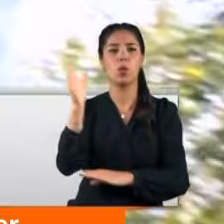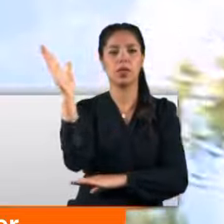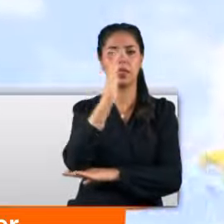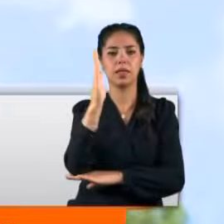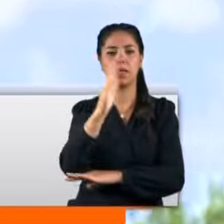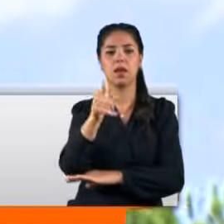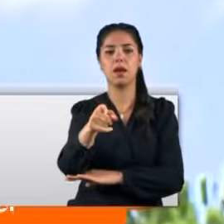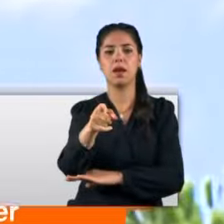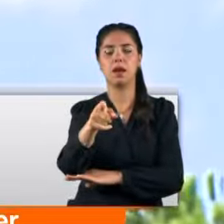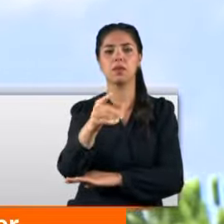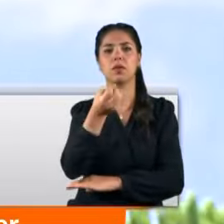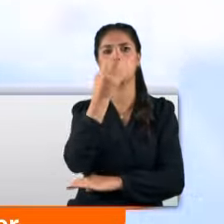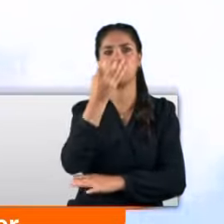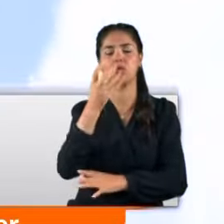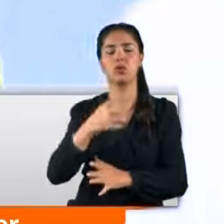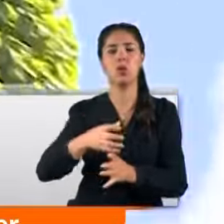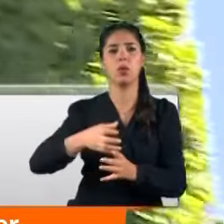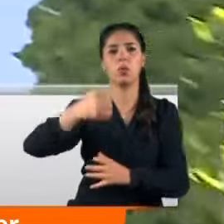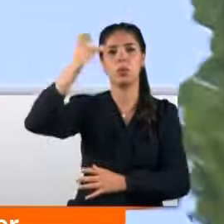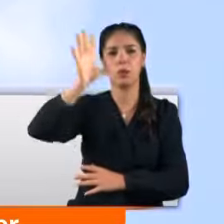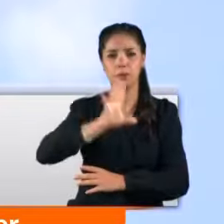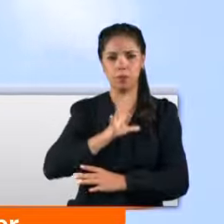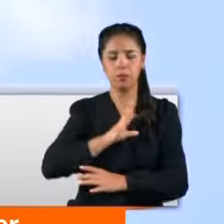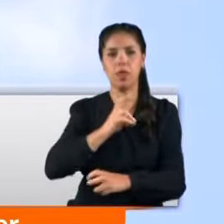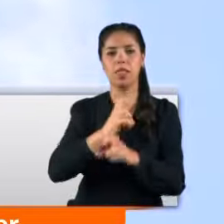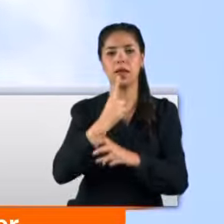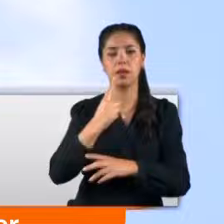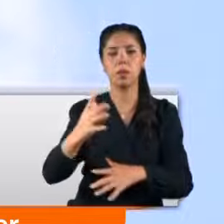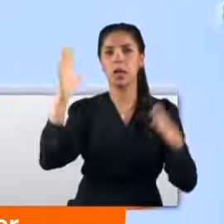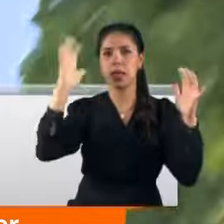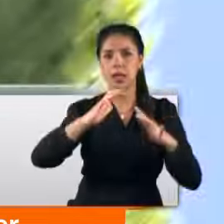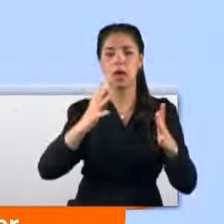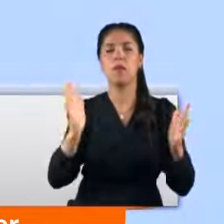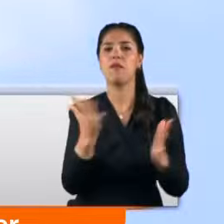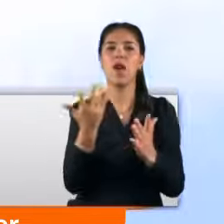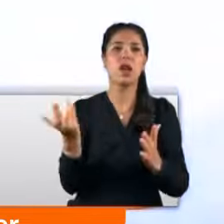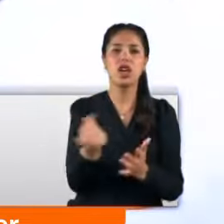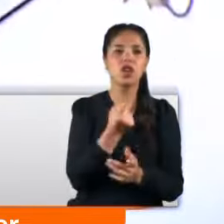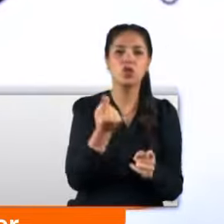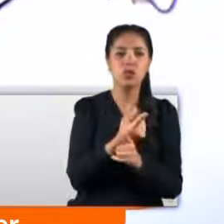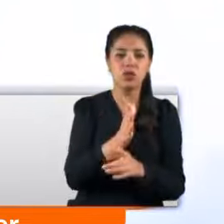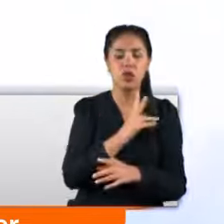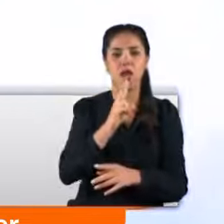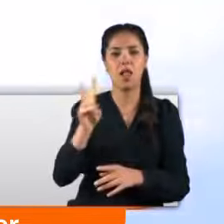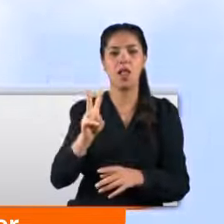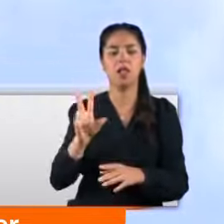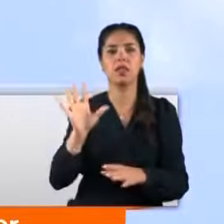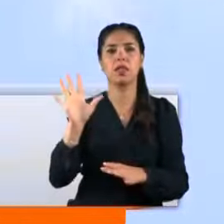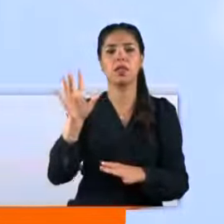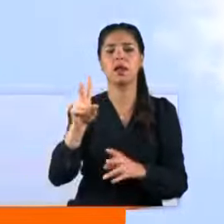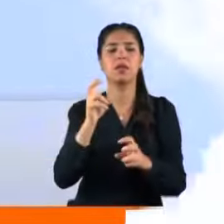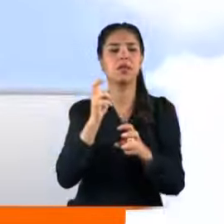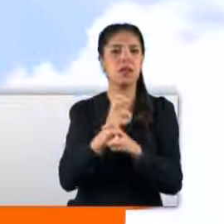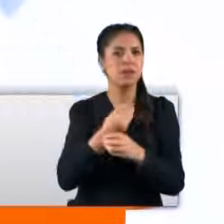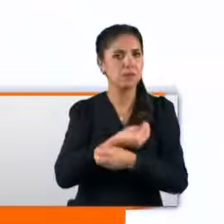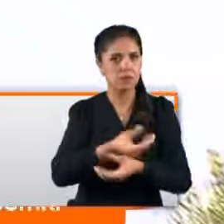kaplanmış durumda ve adeta tehlike saçıyor. Olası bir yağmurda ya da bir kaçak durumunda hem elektrik çarpabilir hem de